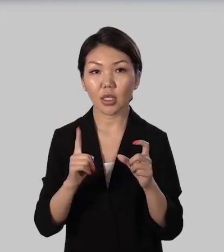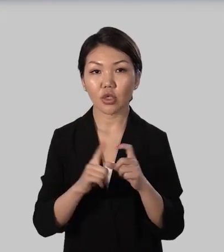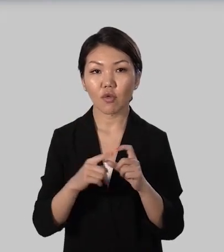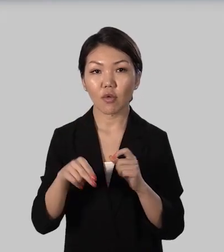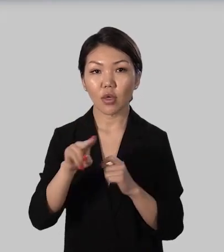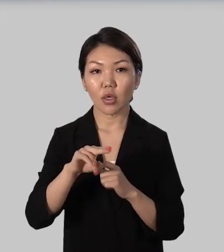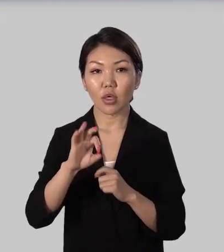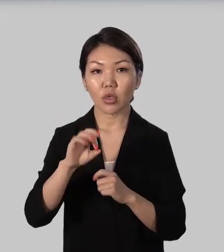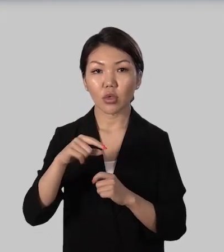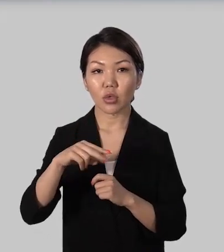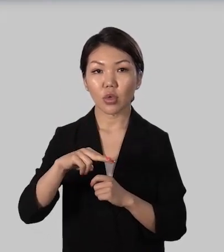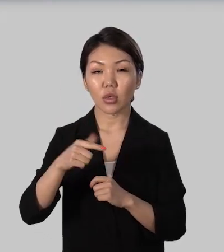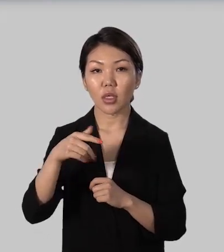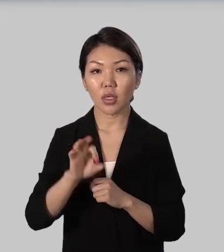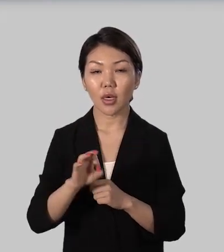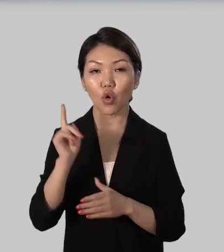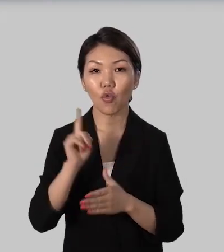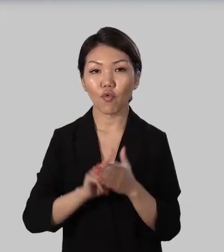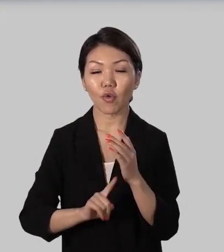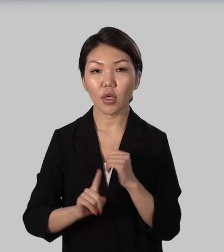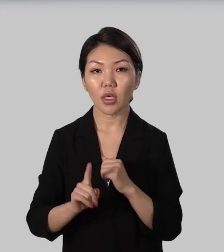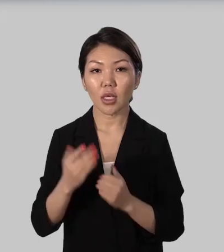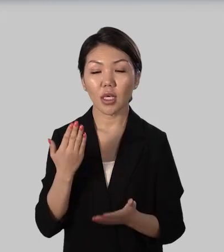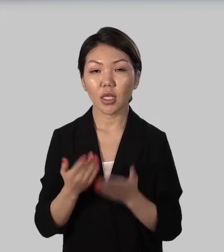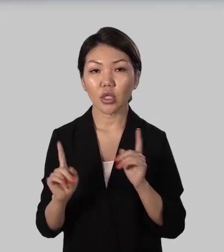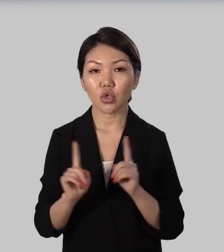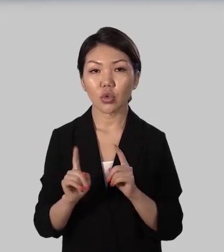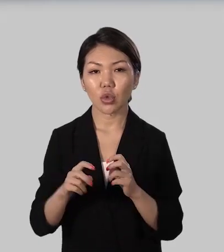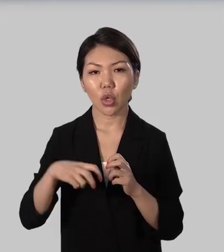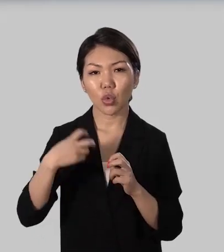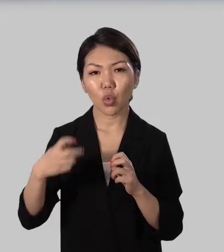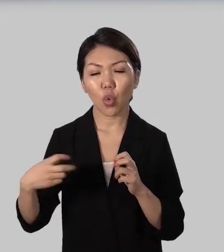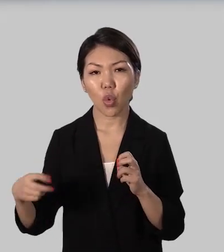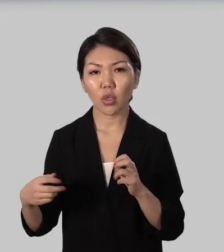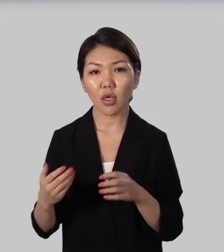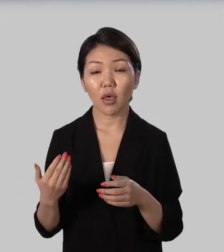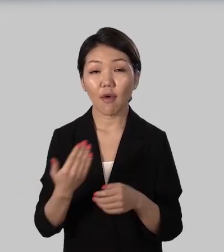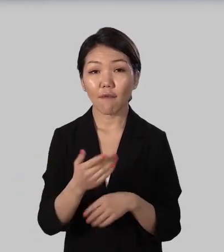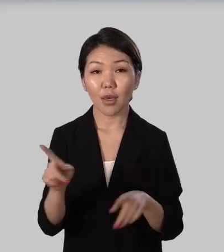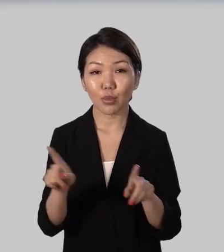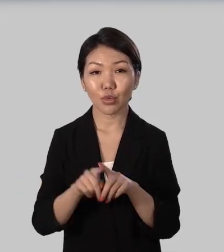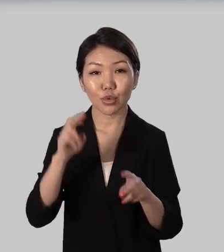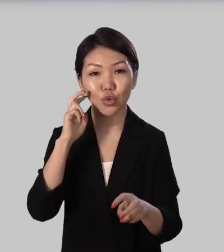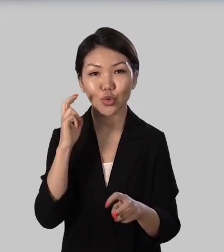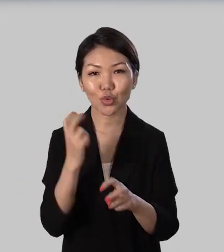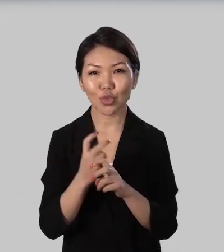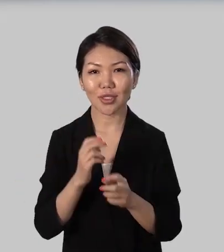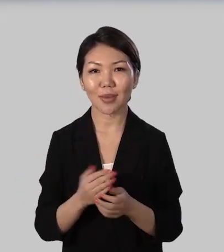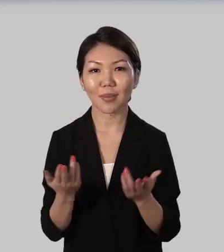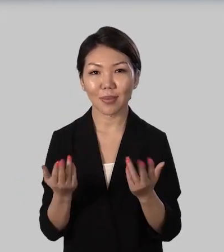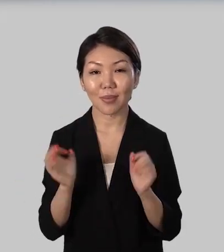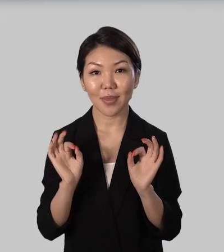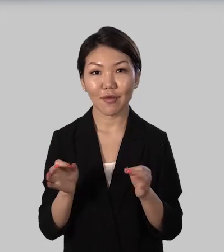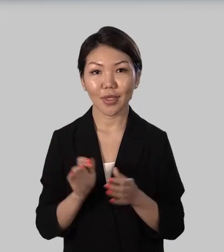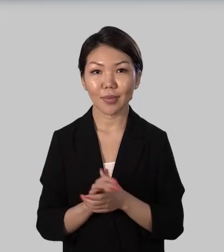если что-то долго тянется вам тоже становится скучно ведь правда а почему мальчику